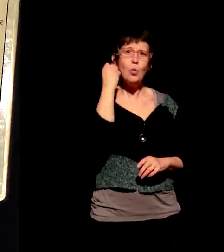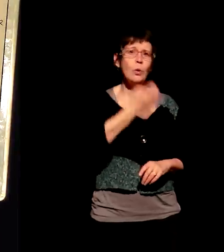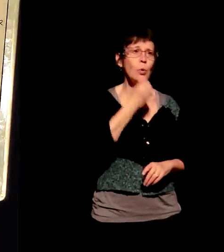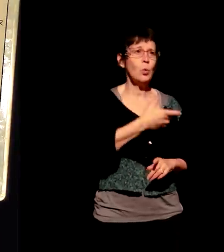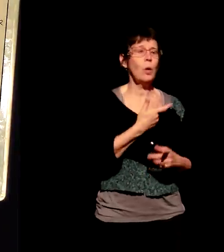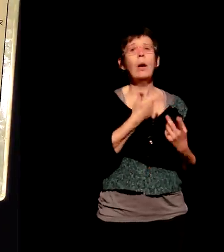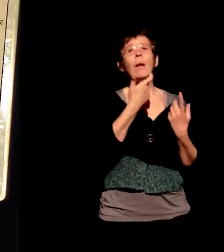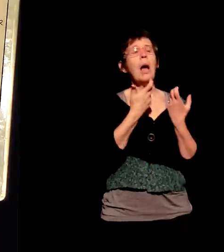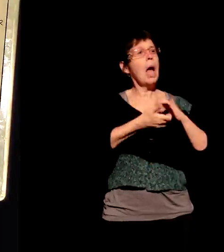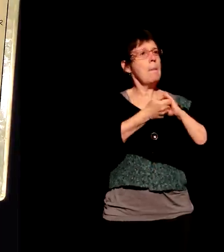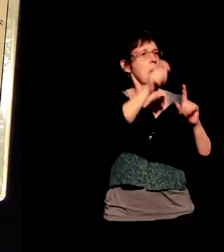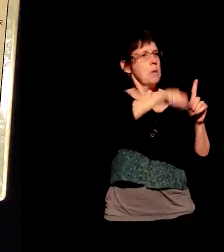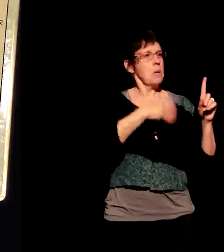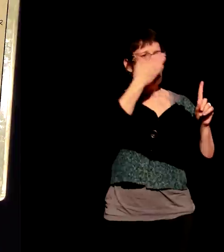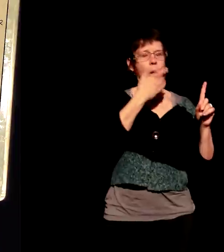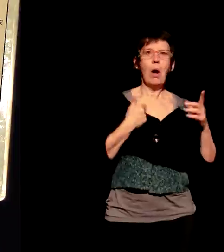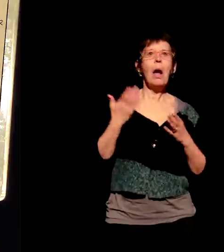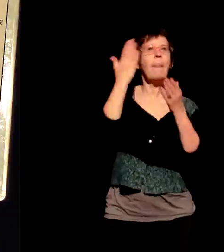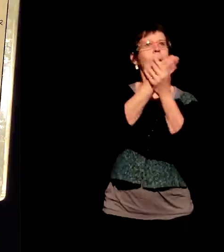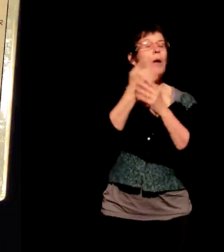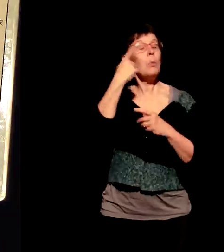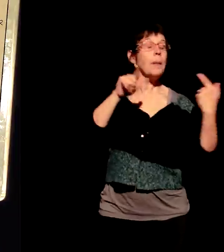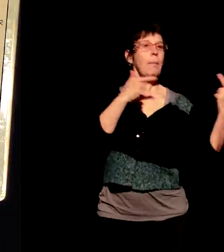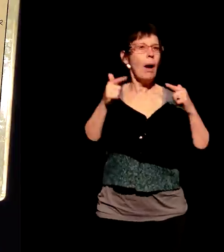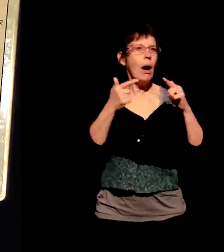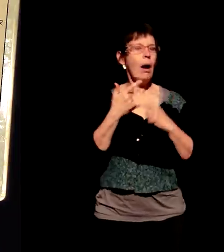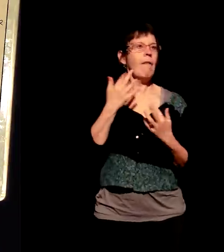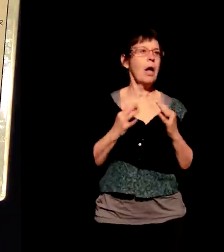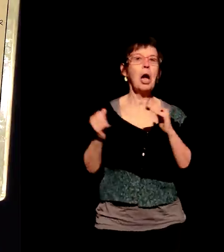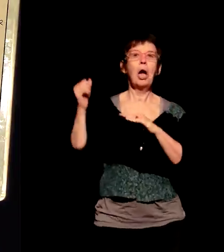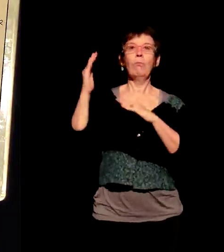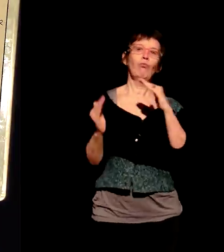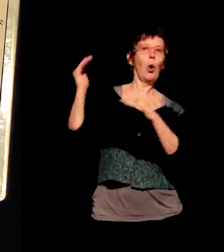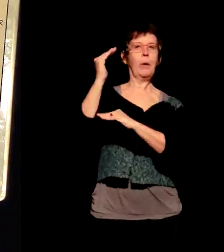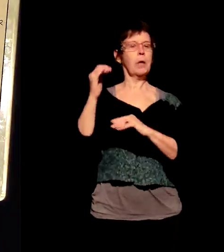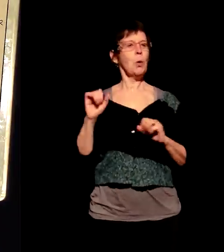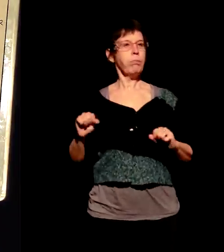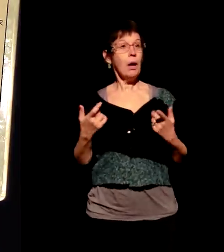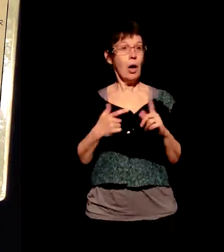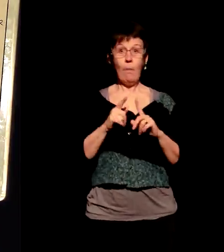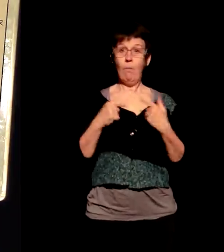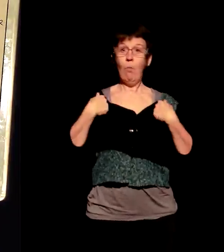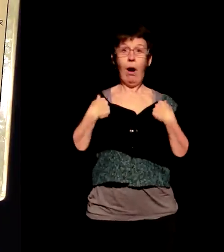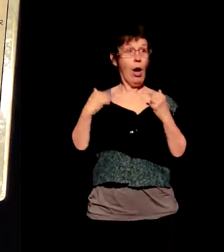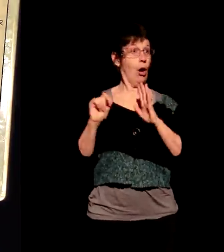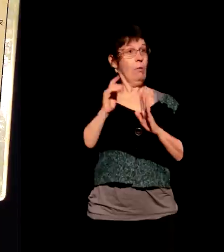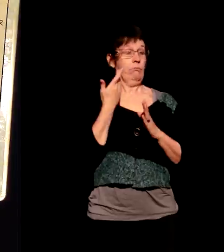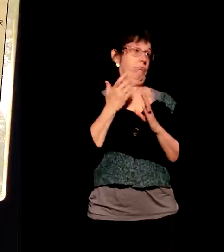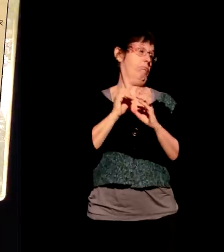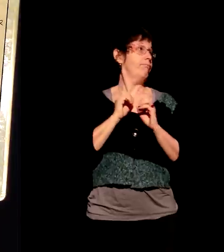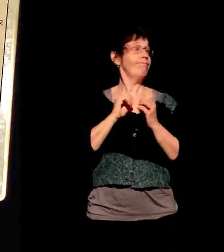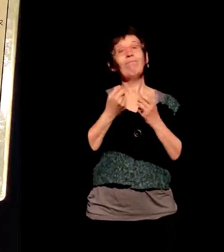débat autour des questions liées au rapport de domination ou quoi, les gens, ils me voient comme le noir, enfin, celui qui prend la parole au nom des noirs. Enfin, je, comme si j'étais un